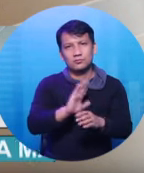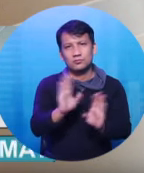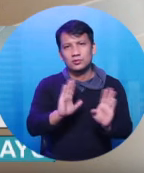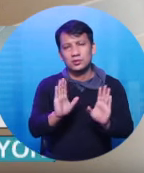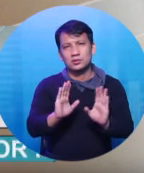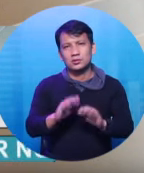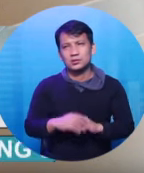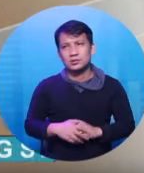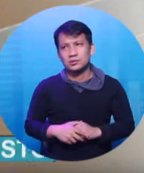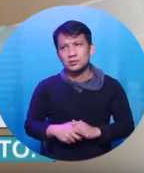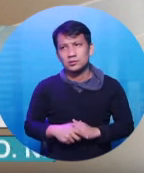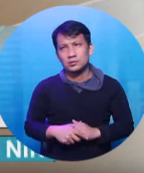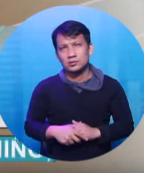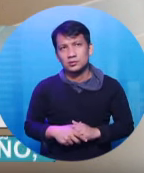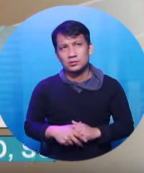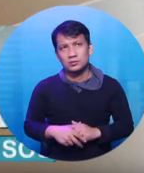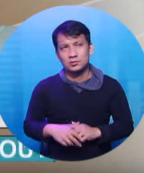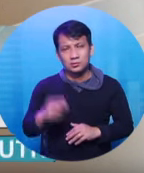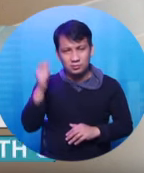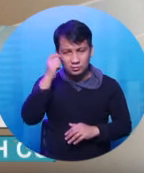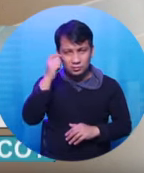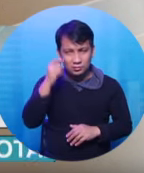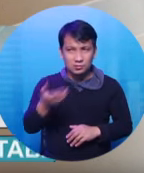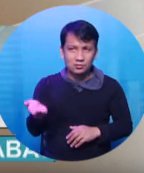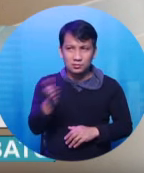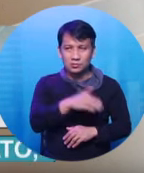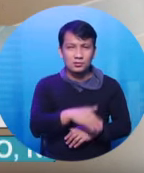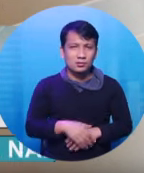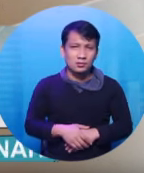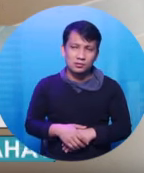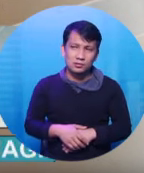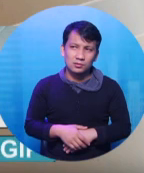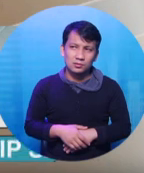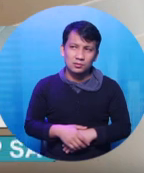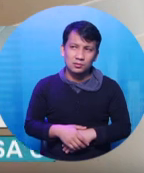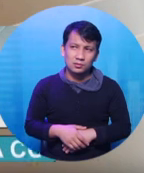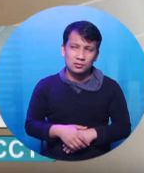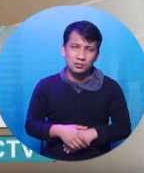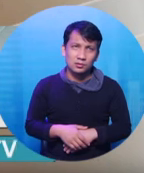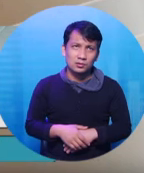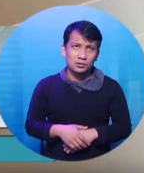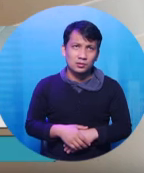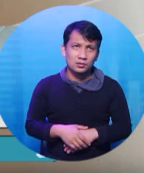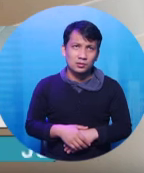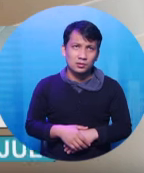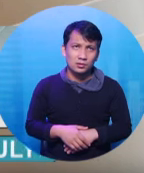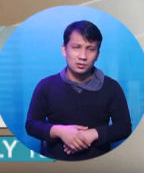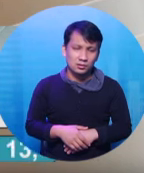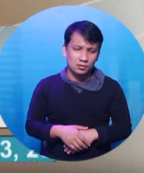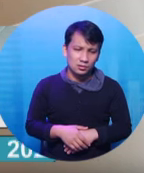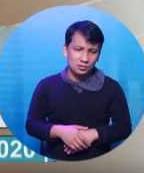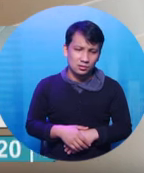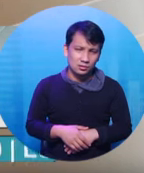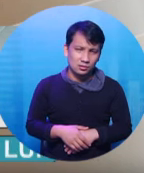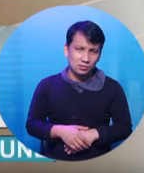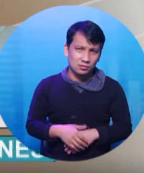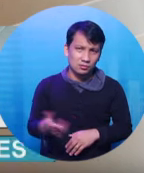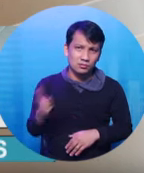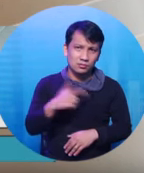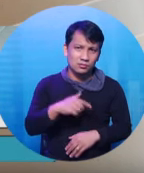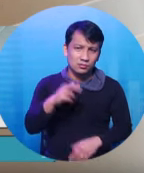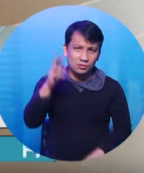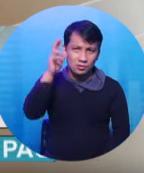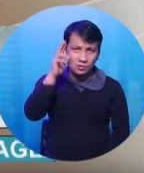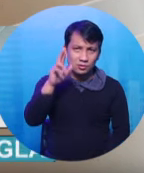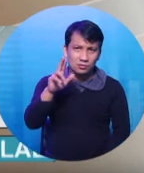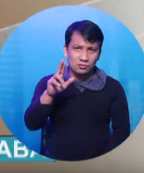kayong... Sir. Ma'am, sir, go ahead po. Pwede po makakawan. Meron pa rin isang nag-ano sa akin eh, si Usul. Sino